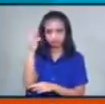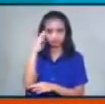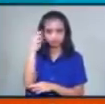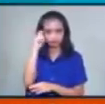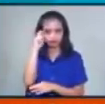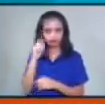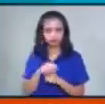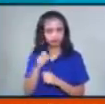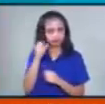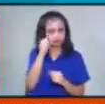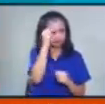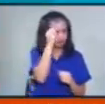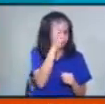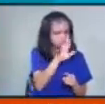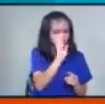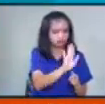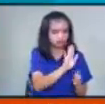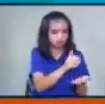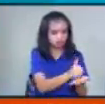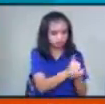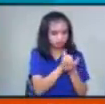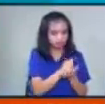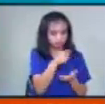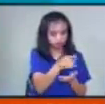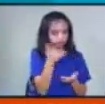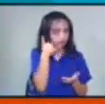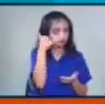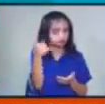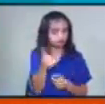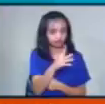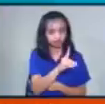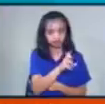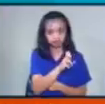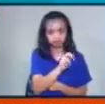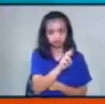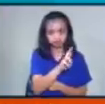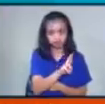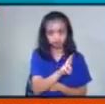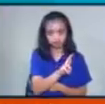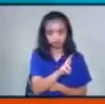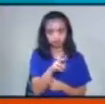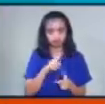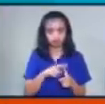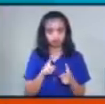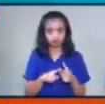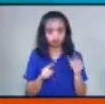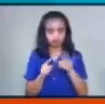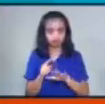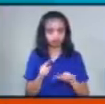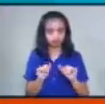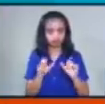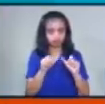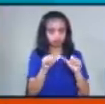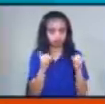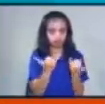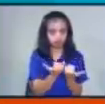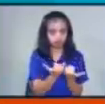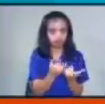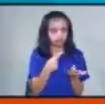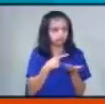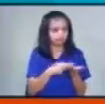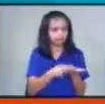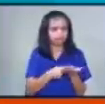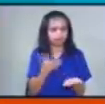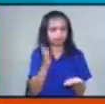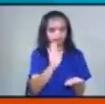po. Sir, sa tulong po ninyo, tawagan niyo po yung DNR at maging ito pong agency na pag-usapin niyan sa